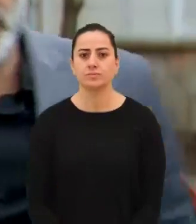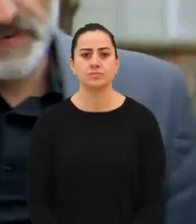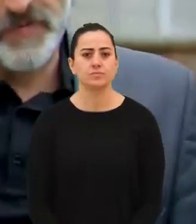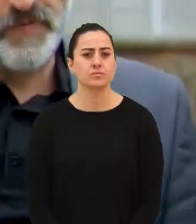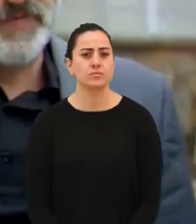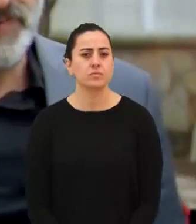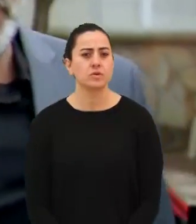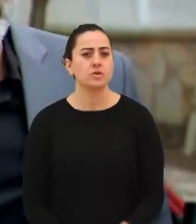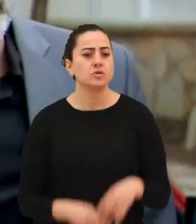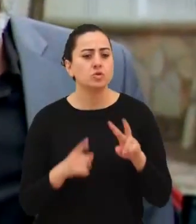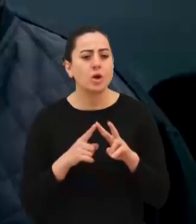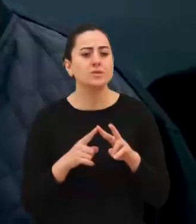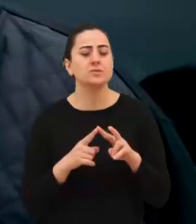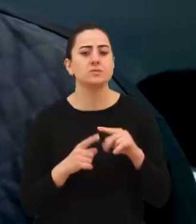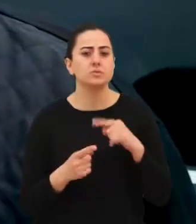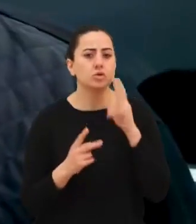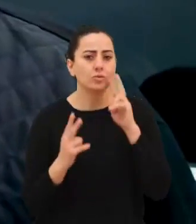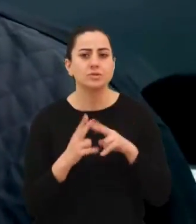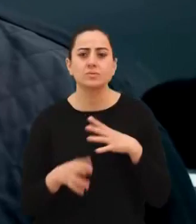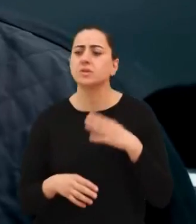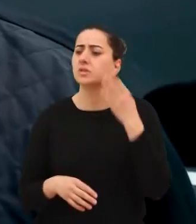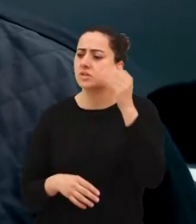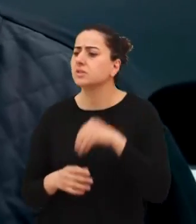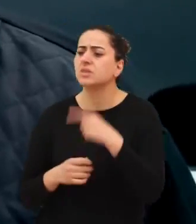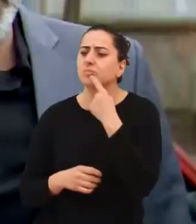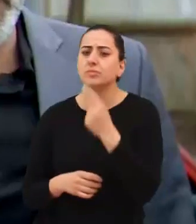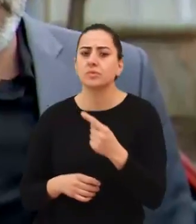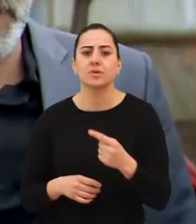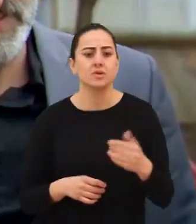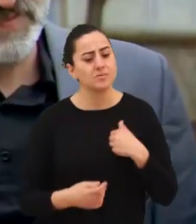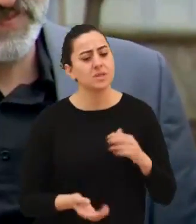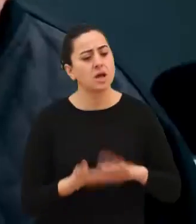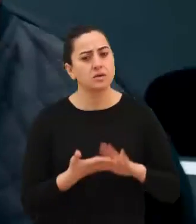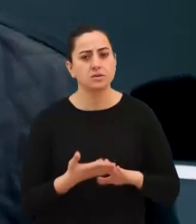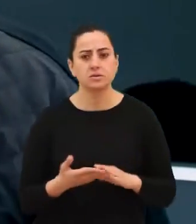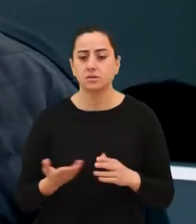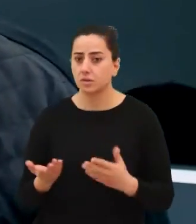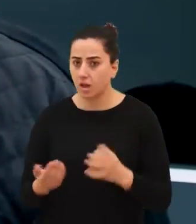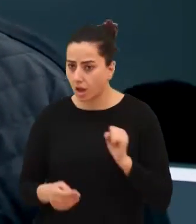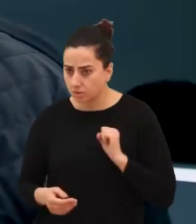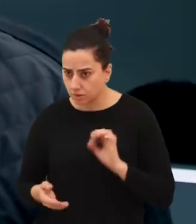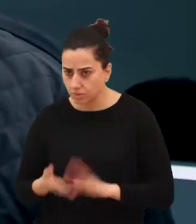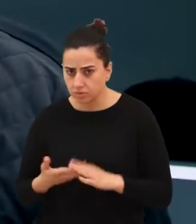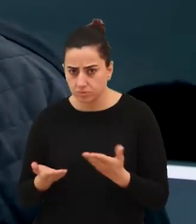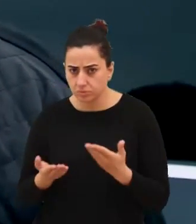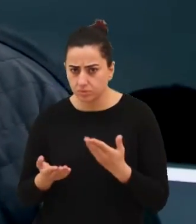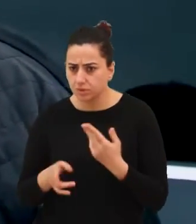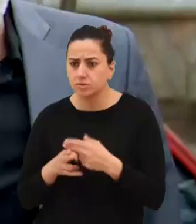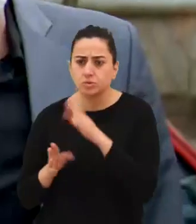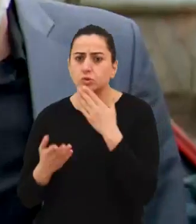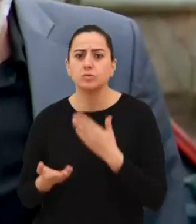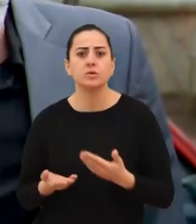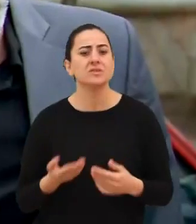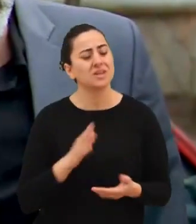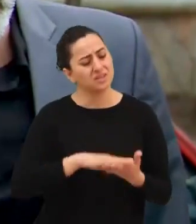Nurhan Süleymanoğlu ile görüşecektik. Kendisi içeride, kim geldi diyeyim? Biz arkadaşıyız. Ne askerlik arkadaşım? İsminiz müspiriz yok mu?